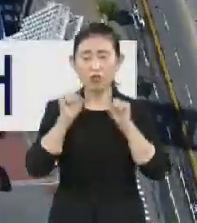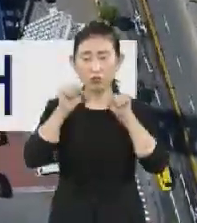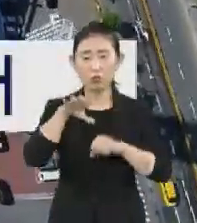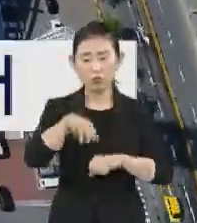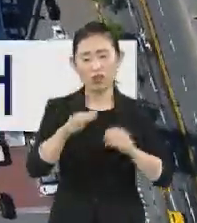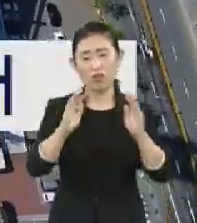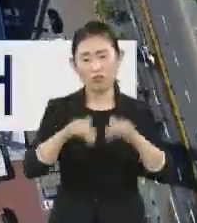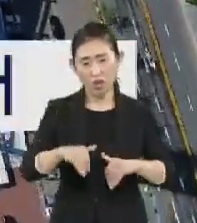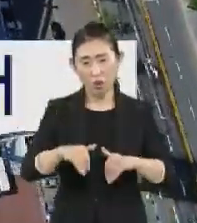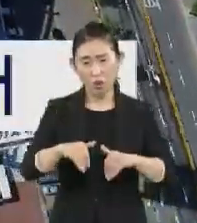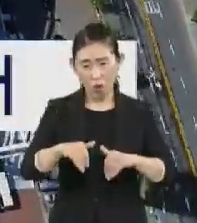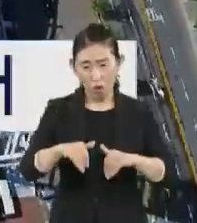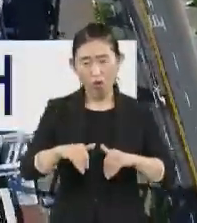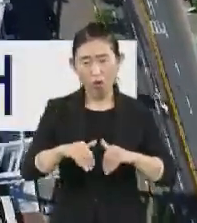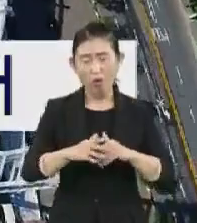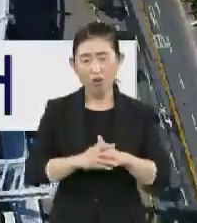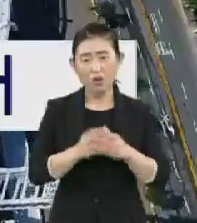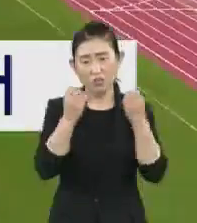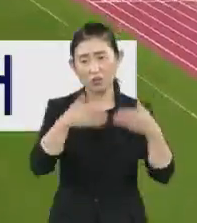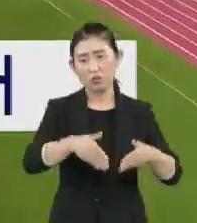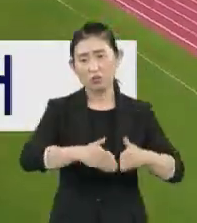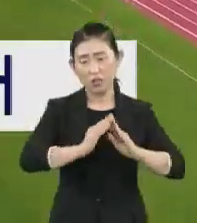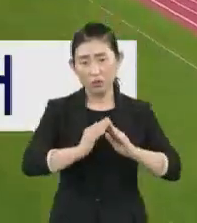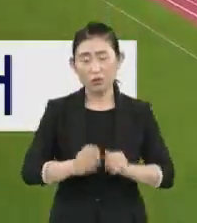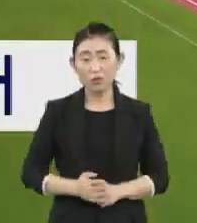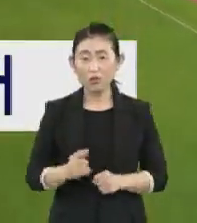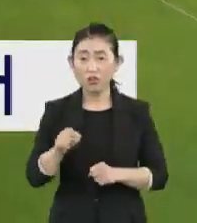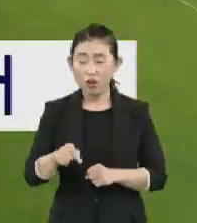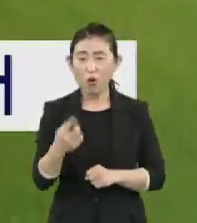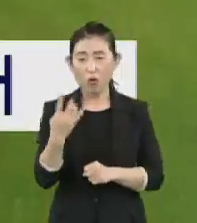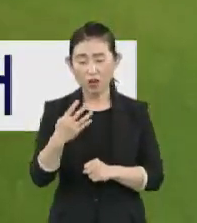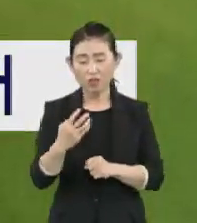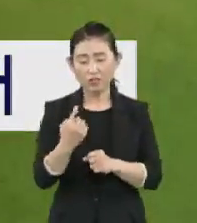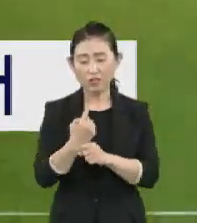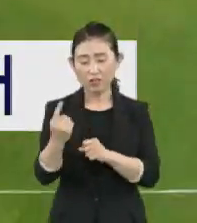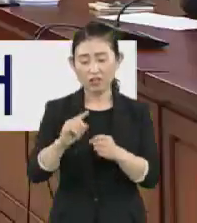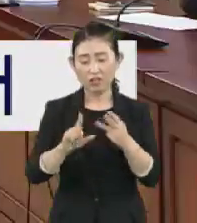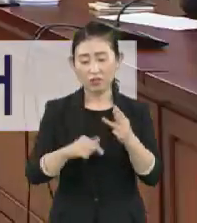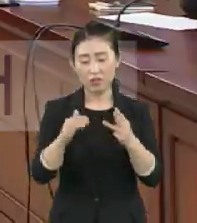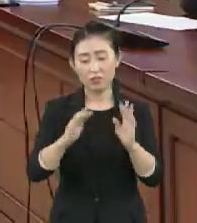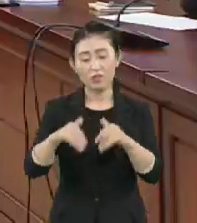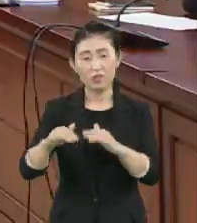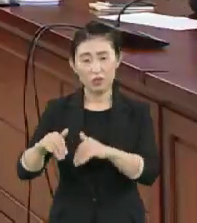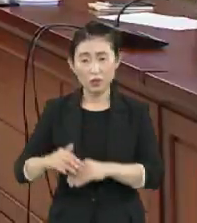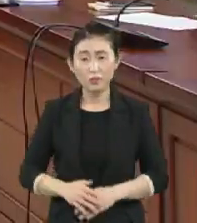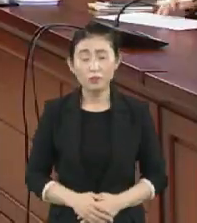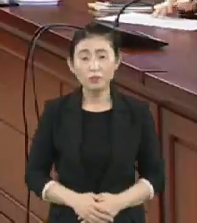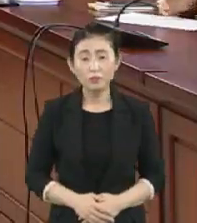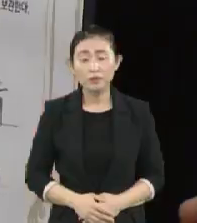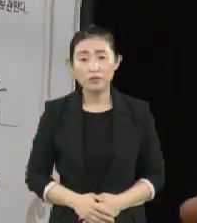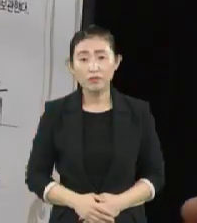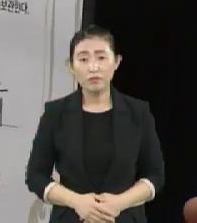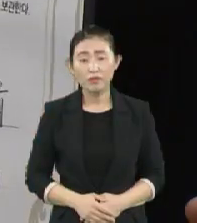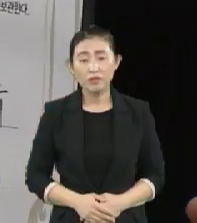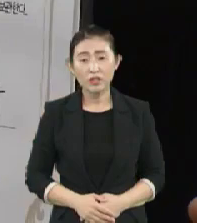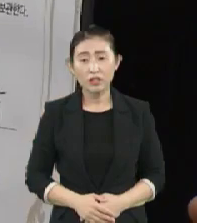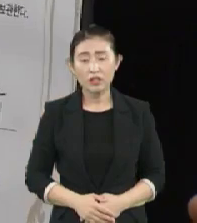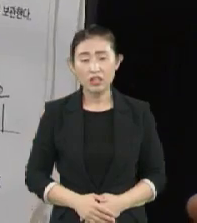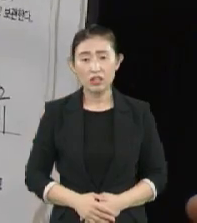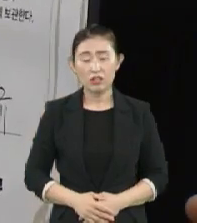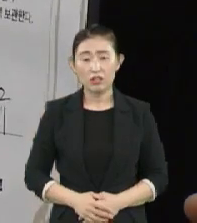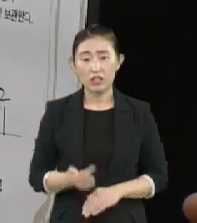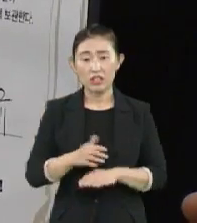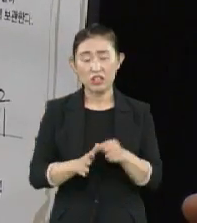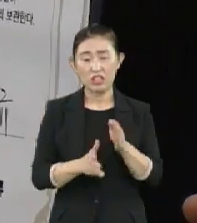자리에 들어서고 기존 한밭 운동장은 내년 3월부터 철거됩니다. 대신 베이스볼 드림파크엔 40여